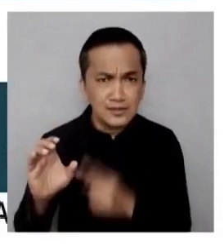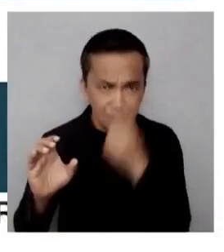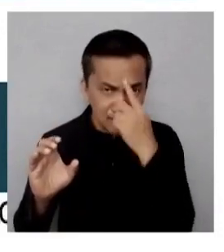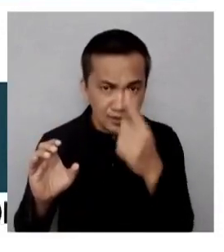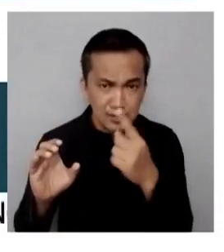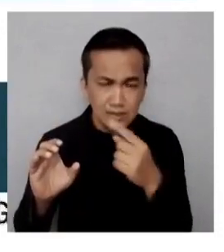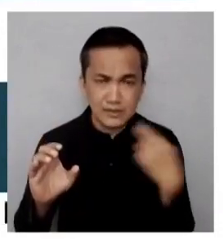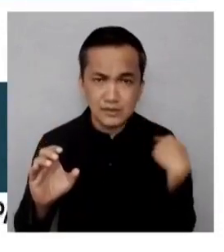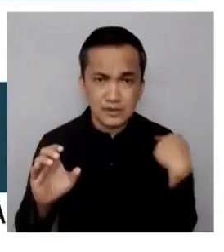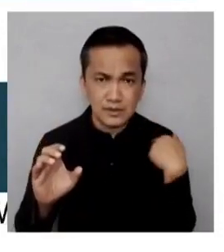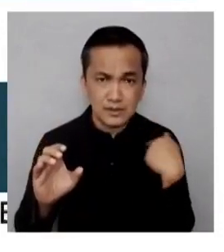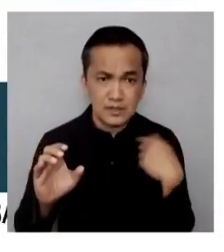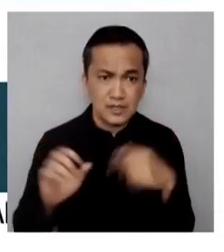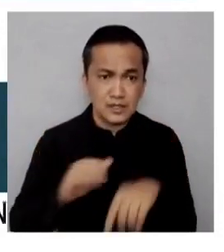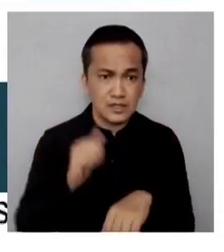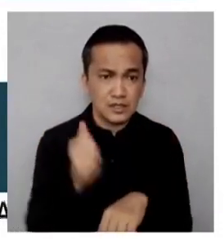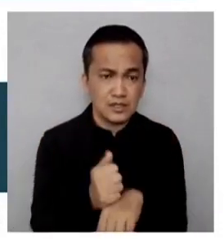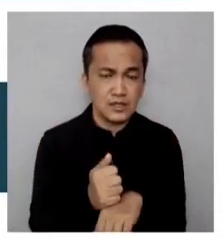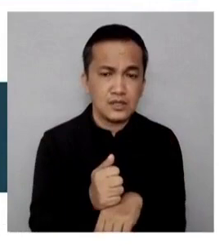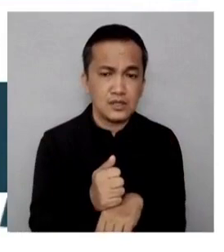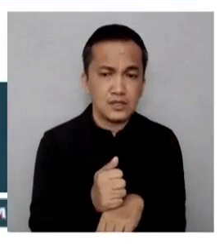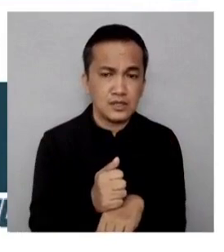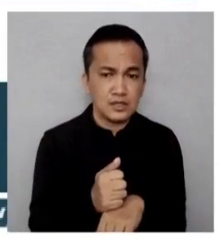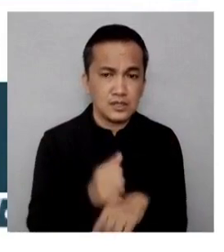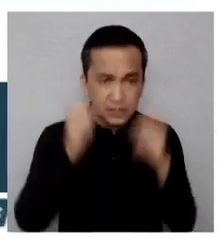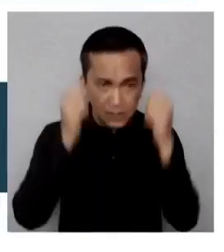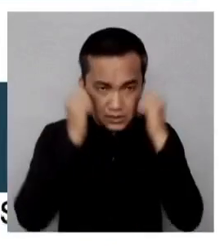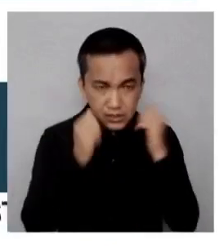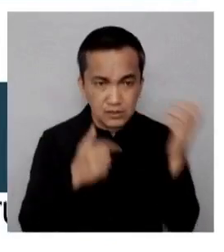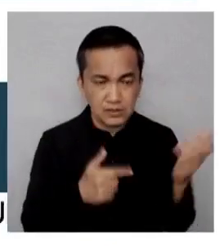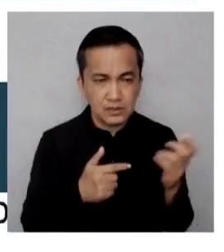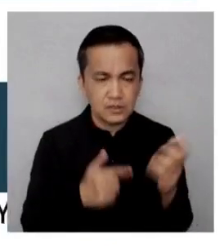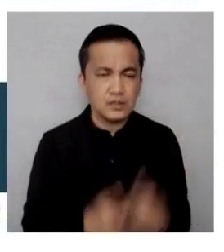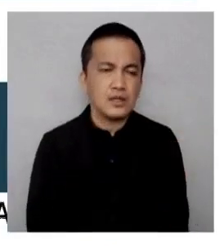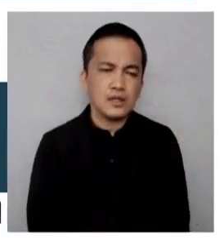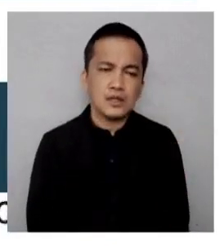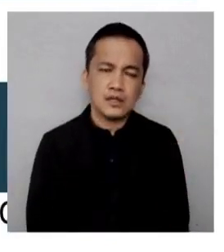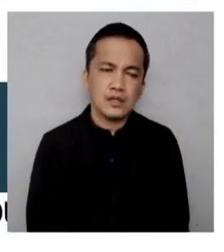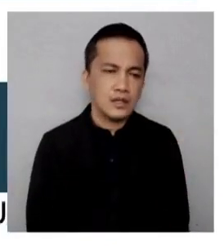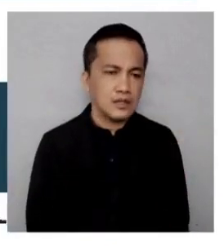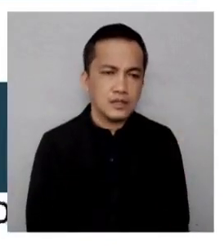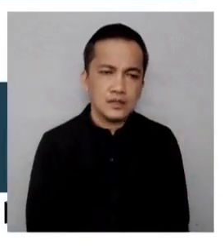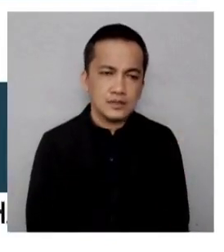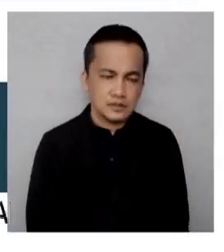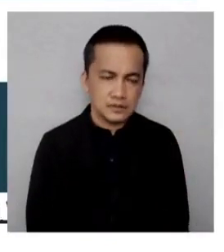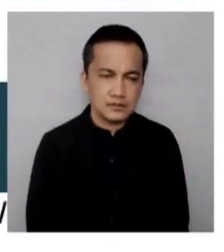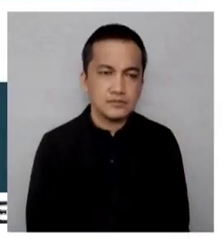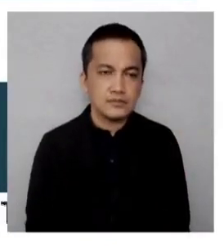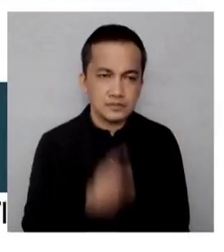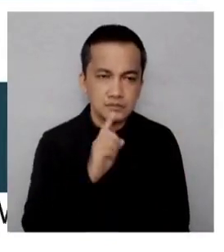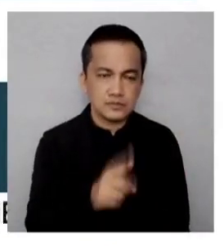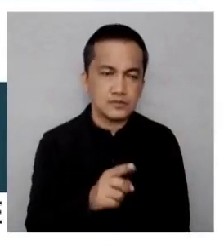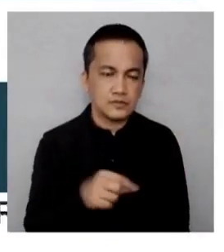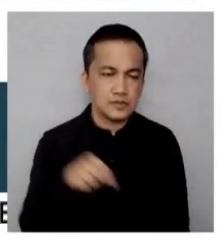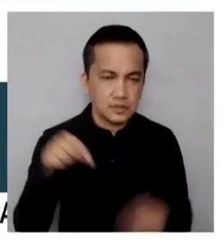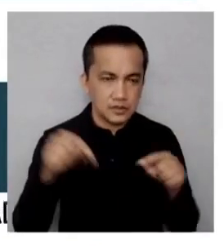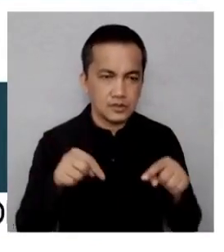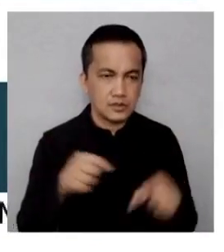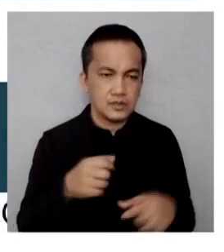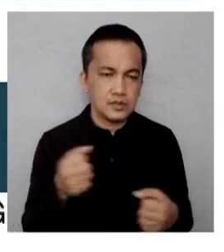pagde-designate ng terrorist sa ano, no. Sa kaya talagang ano, no, ito na yung kinakatakot natin.